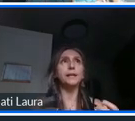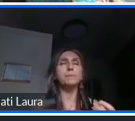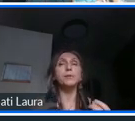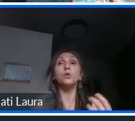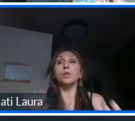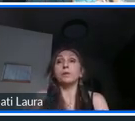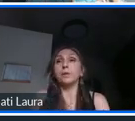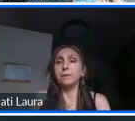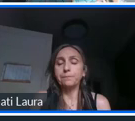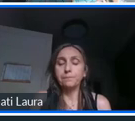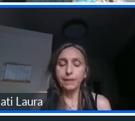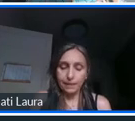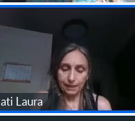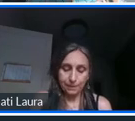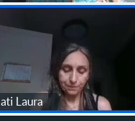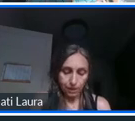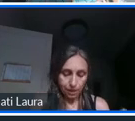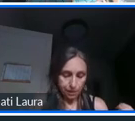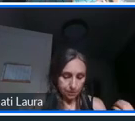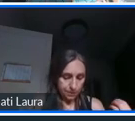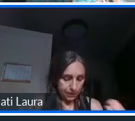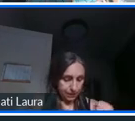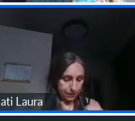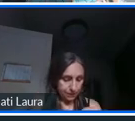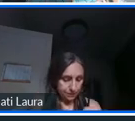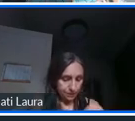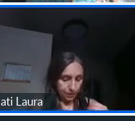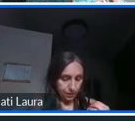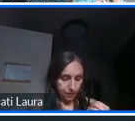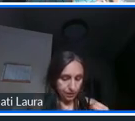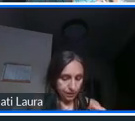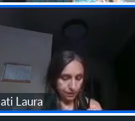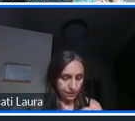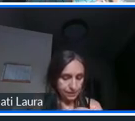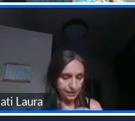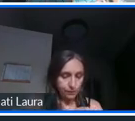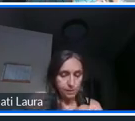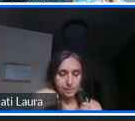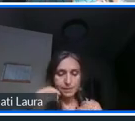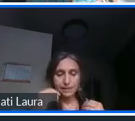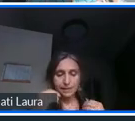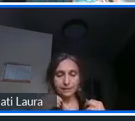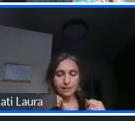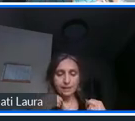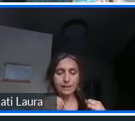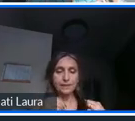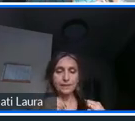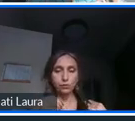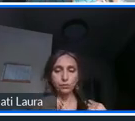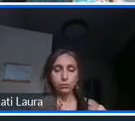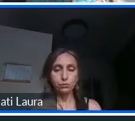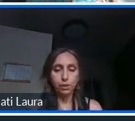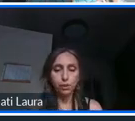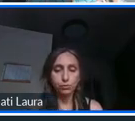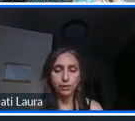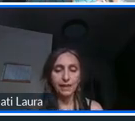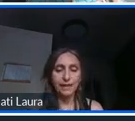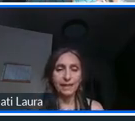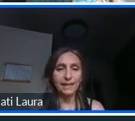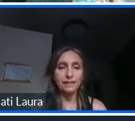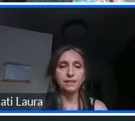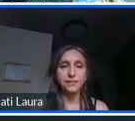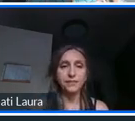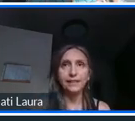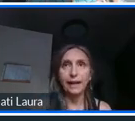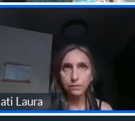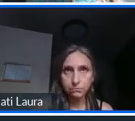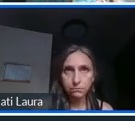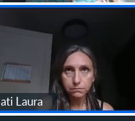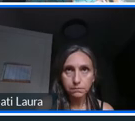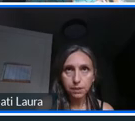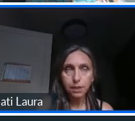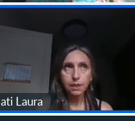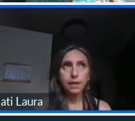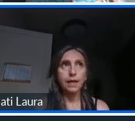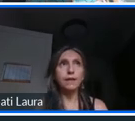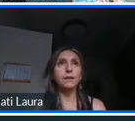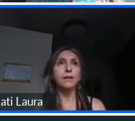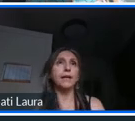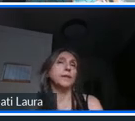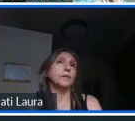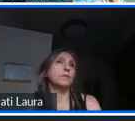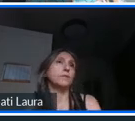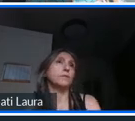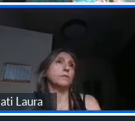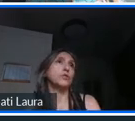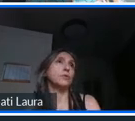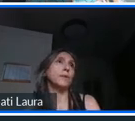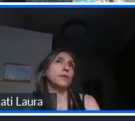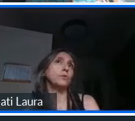tutela plurimi. Perché? Perché se voi pensate che il diritto d'autore tutela la creatività,